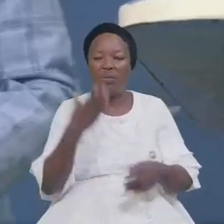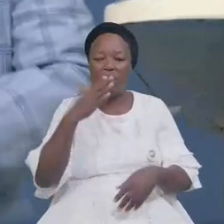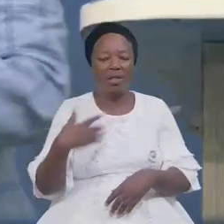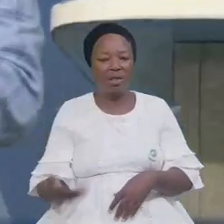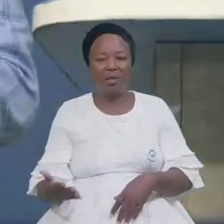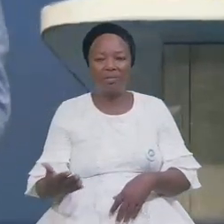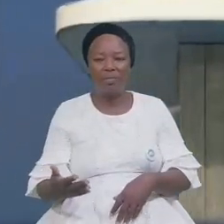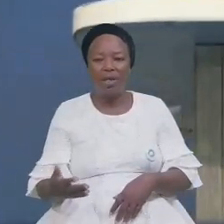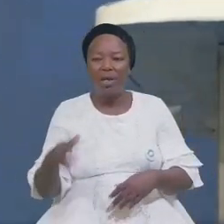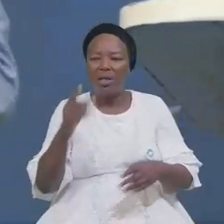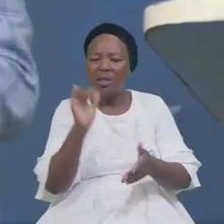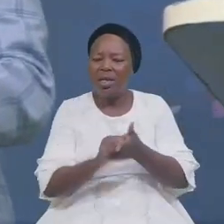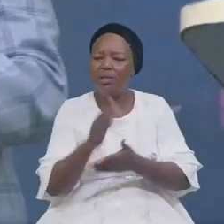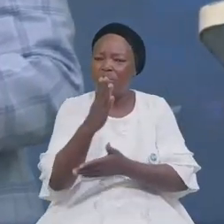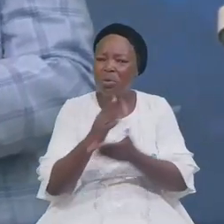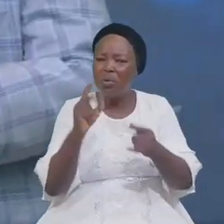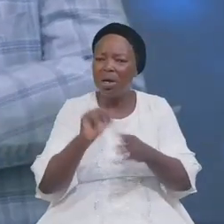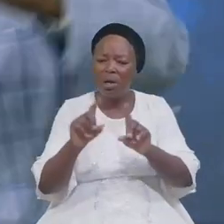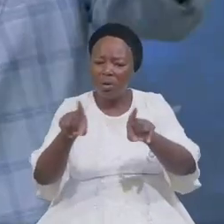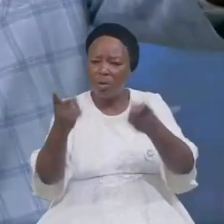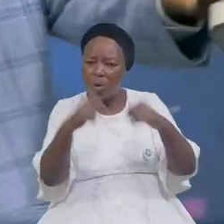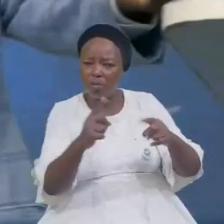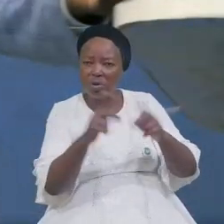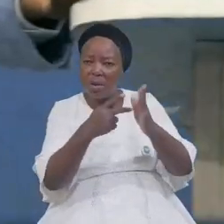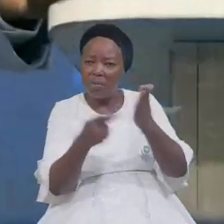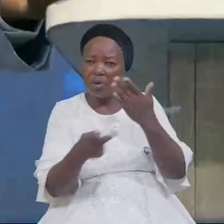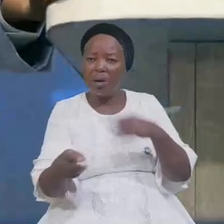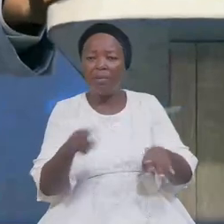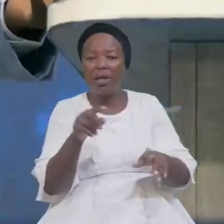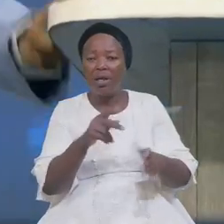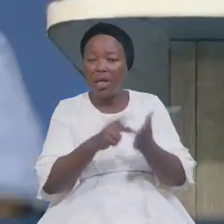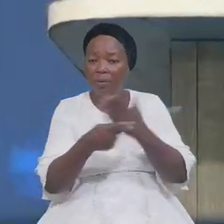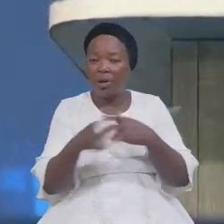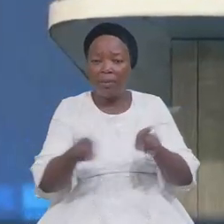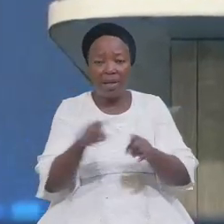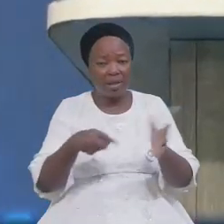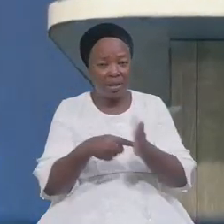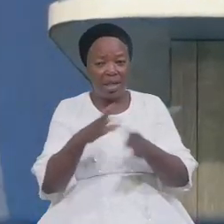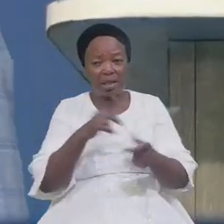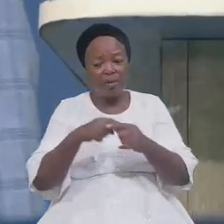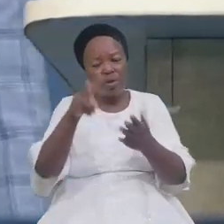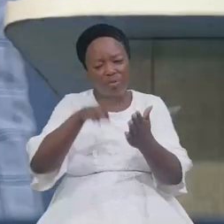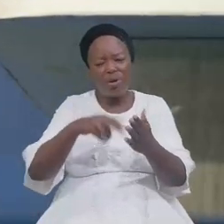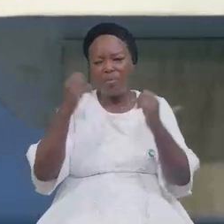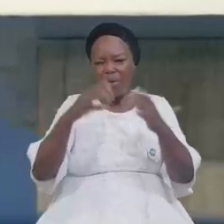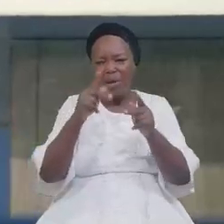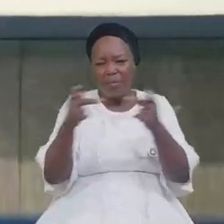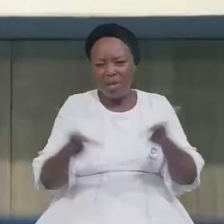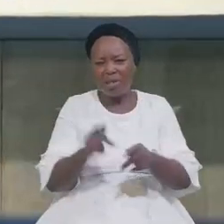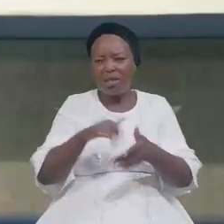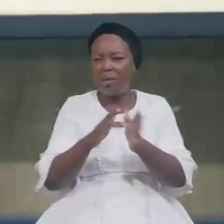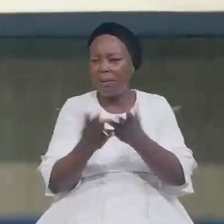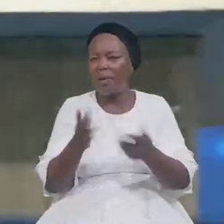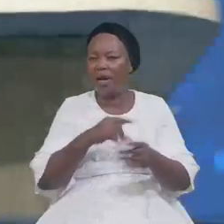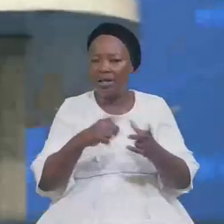voit quelqu'un qui prend part à la croisade, et on lit beaucoup de versets de la Bible. Nous